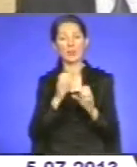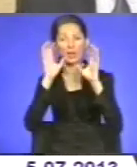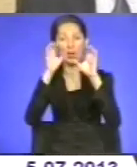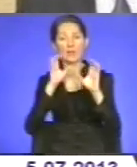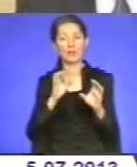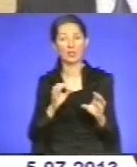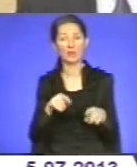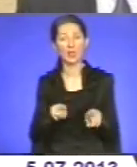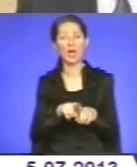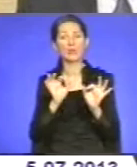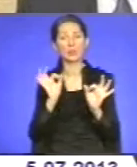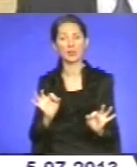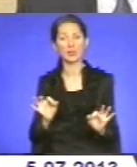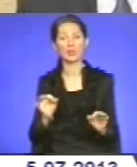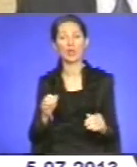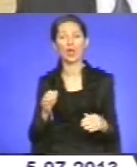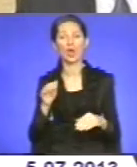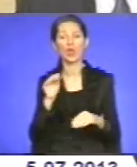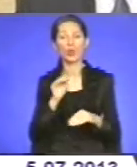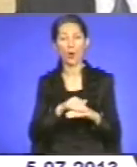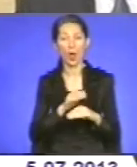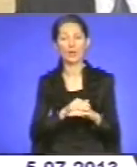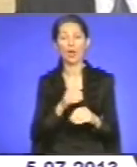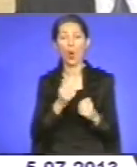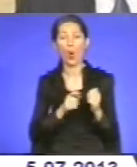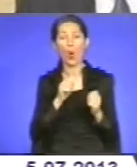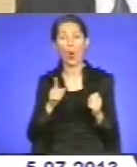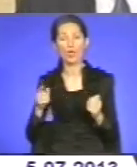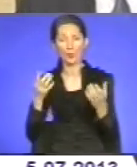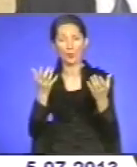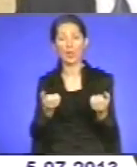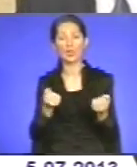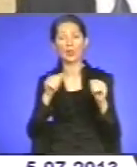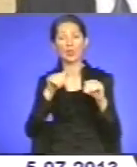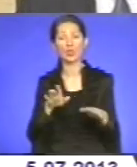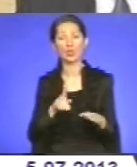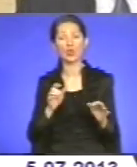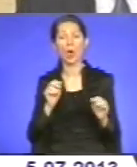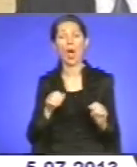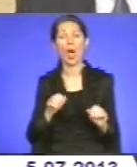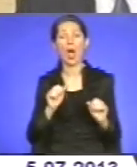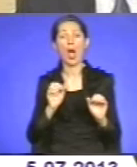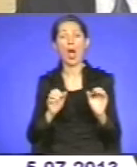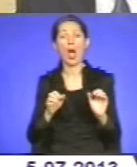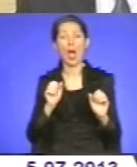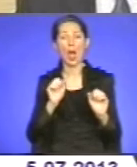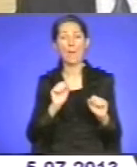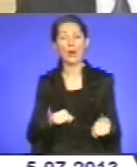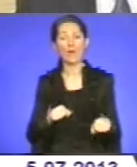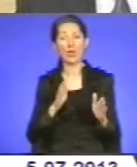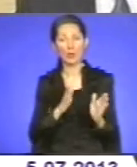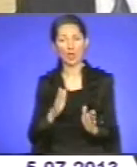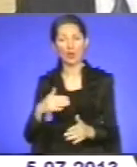кожним прийнятим рішенням, що правовий порядок у нашій державі може і повинен ґрунтуватися лише